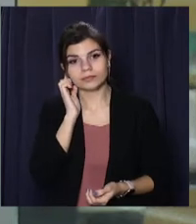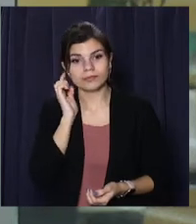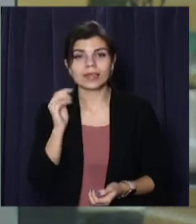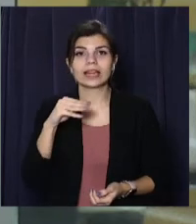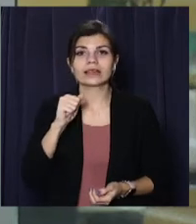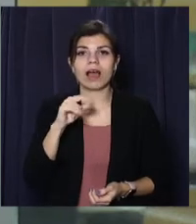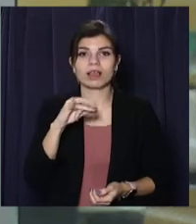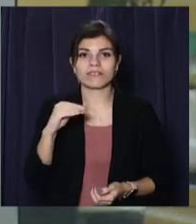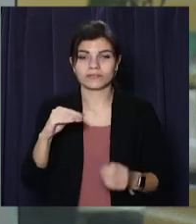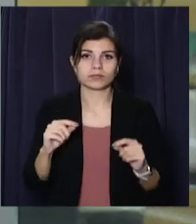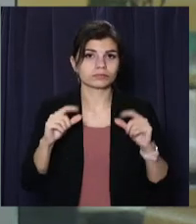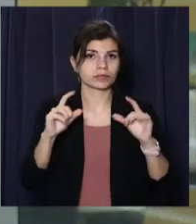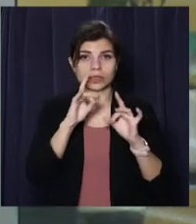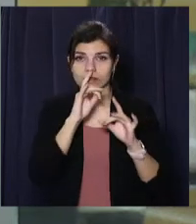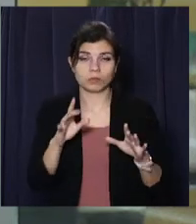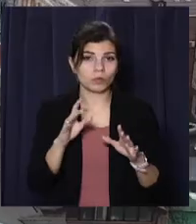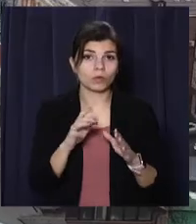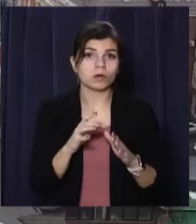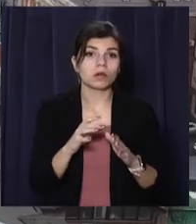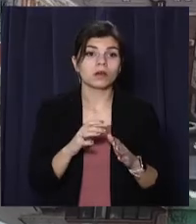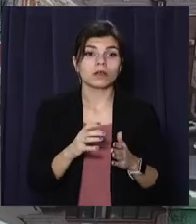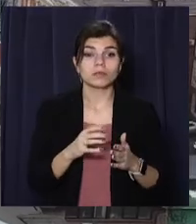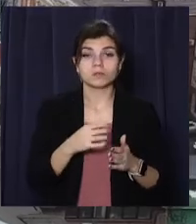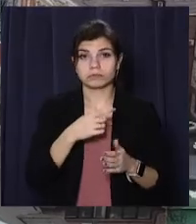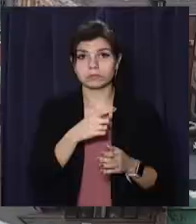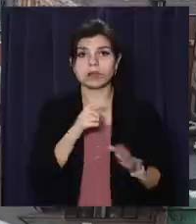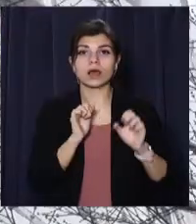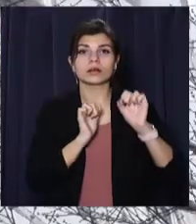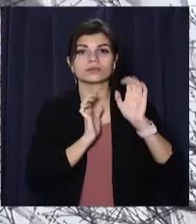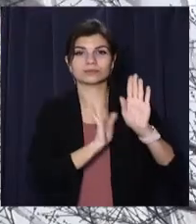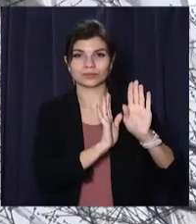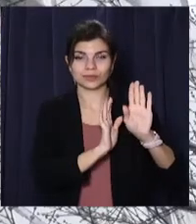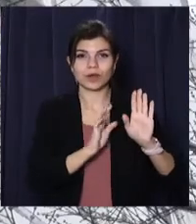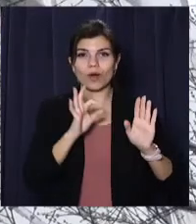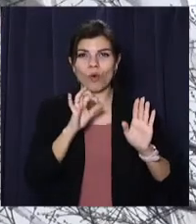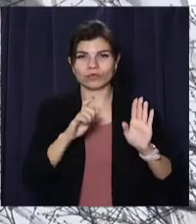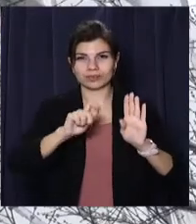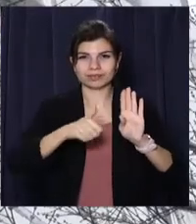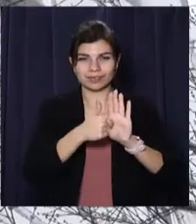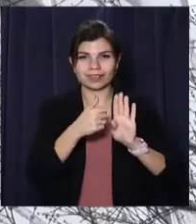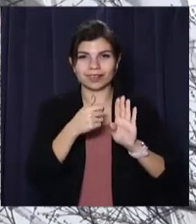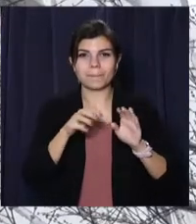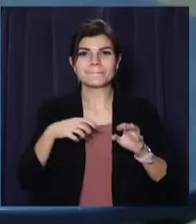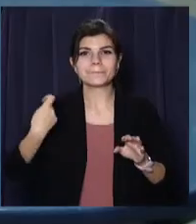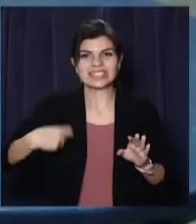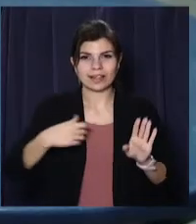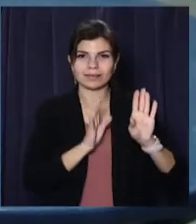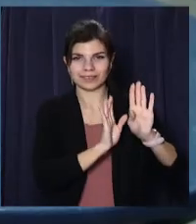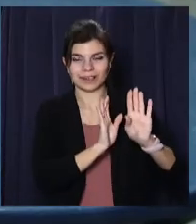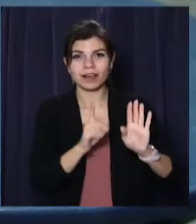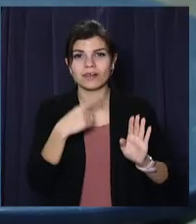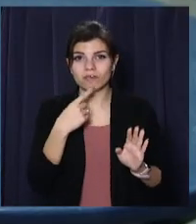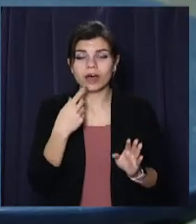Тарифи не зростатимуть. Для цього немає жодних підстав, заявив заступник керівника Офісу президента України. За його словами, ціни